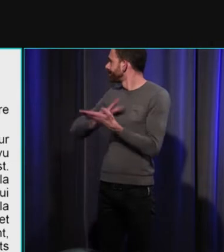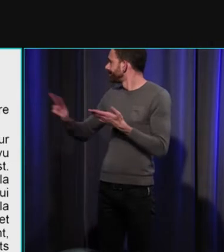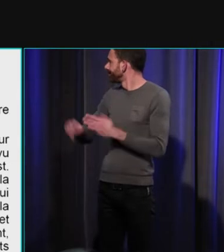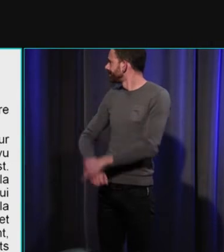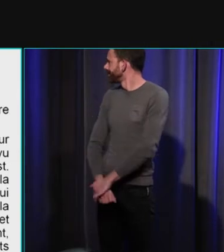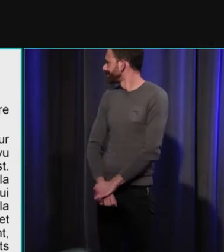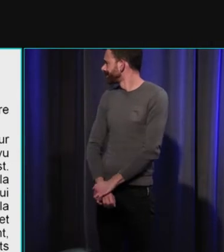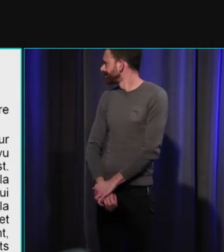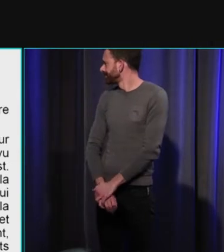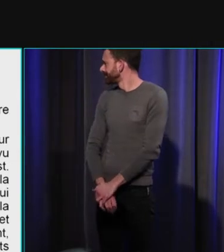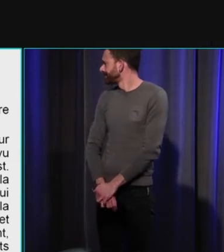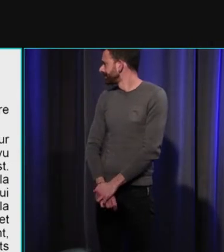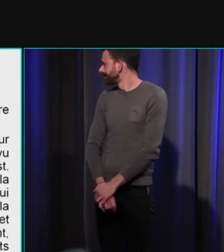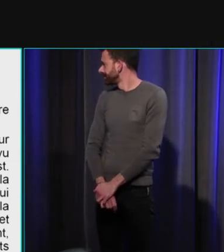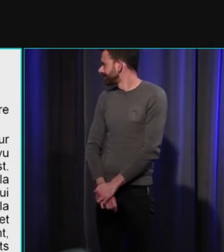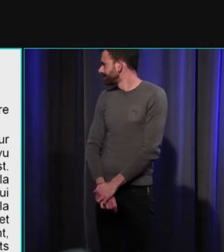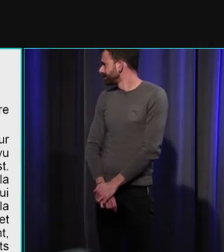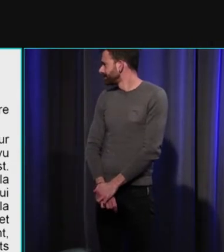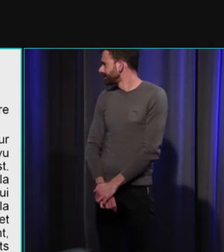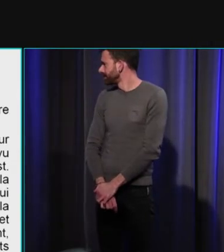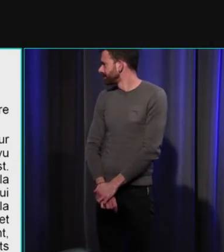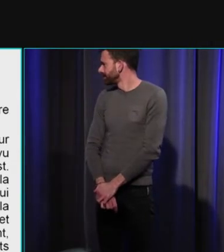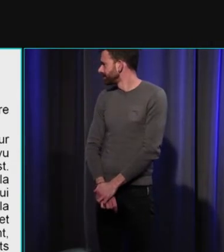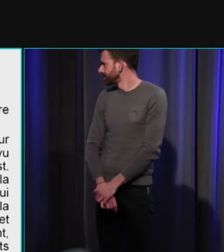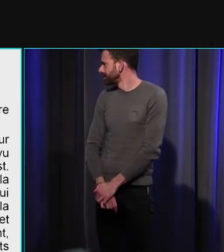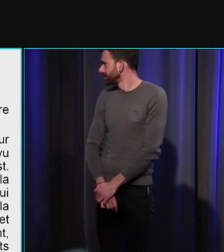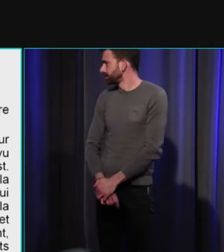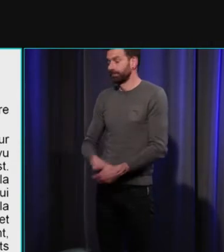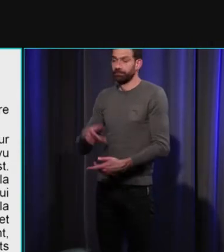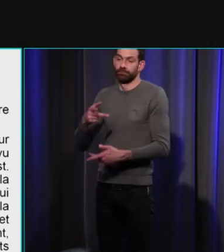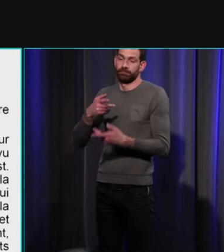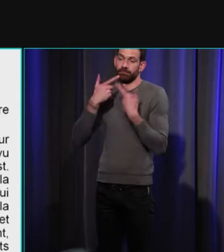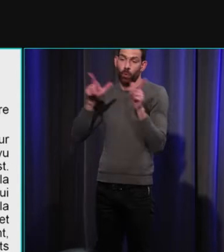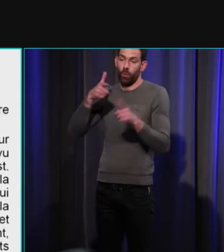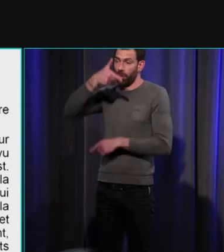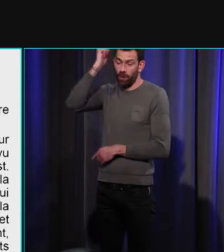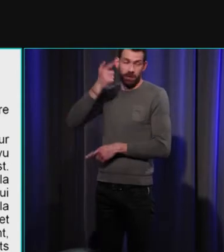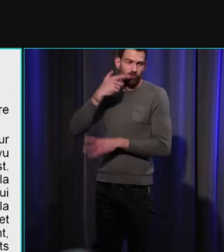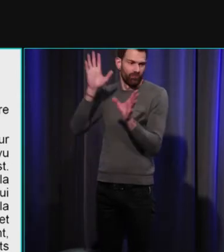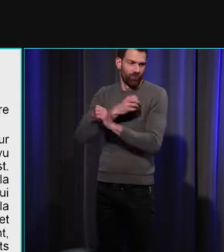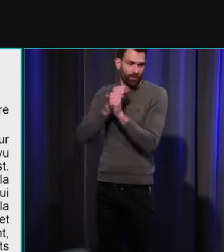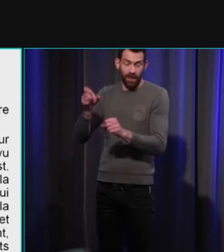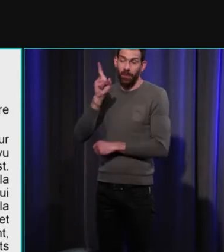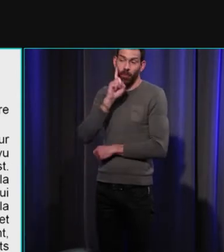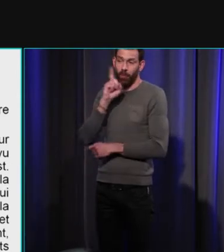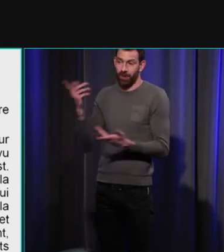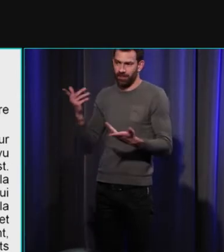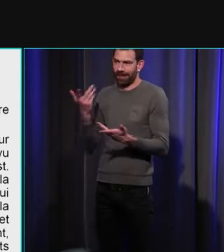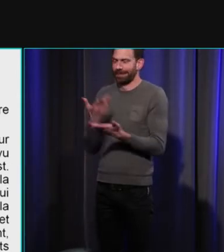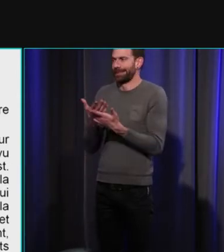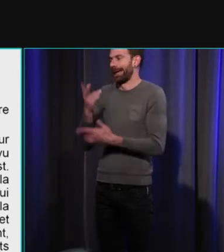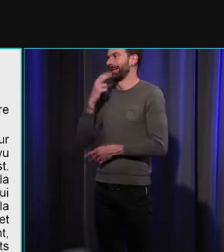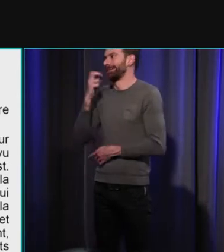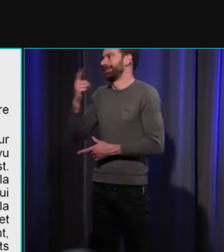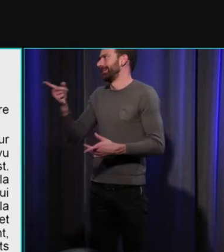enseigne aux templiers à vaincre la force par la violence alors le latin est formidable parce que cela aussi c'est un des grands assassinat de notre civilisation